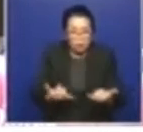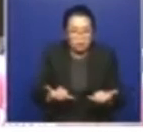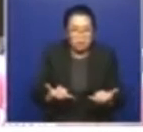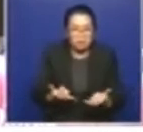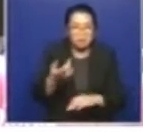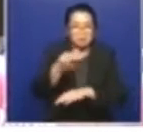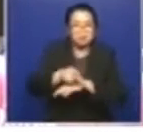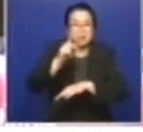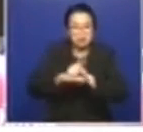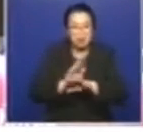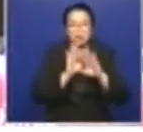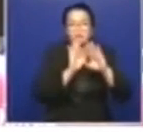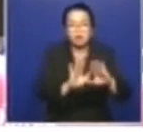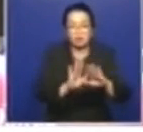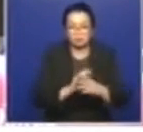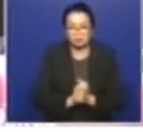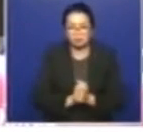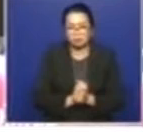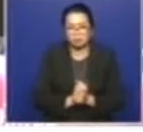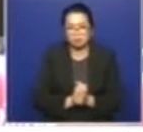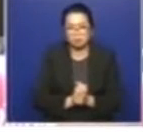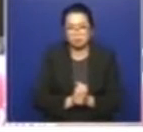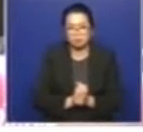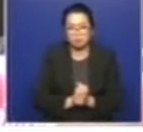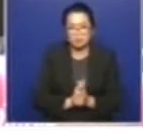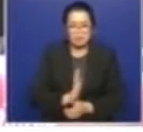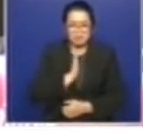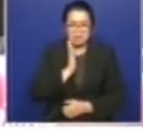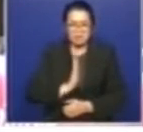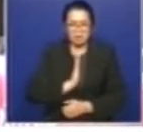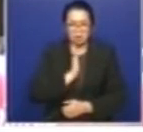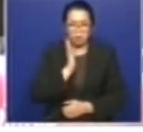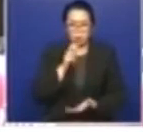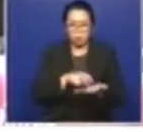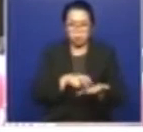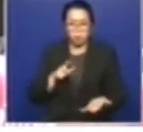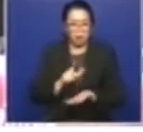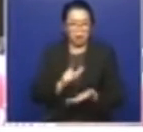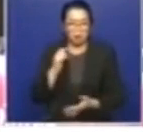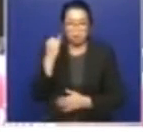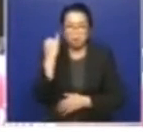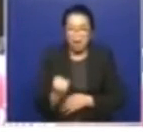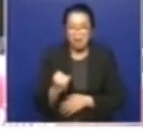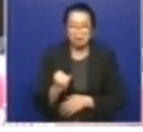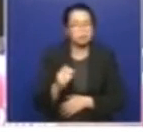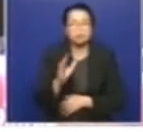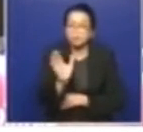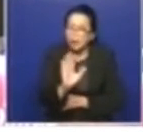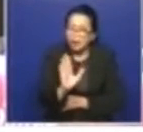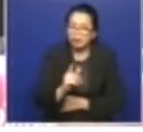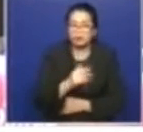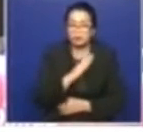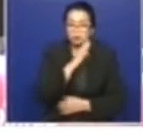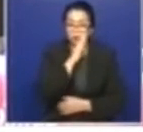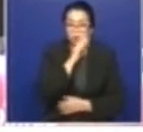ากท่านนายกท่านอย่าได้ถือว่าเป็นการเสียเกียรติอย่าได้ถือว่าพ่ายแพ้ผมถือว่าท่านจะเป็นการเสีย